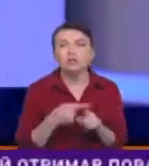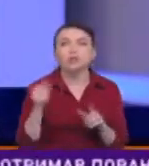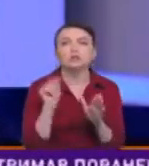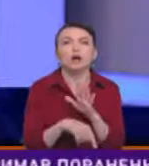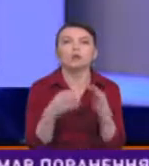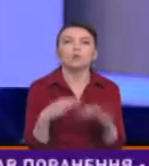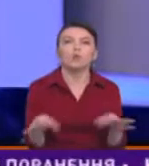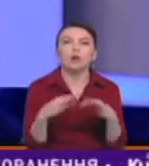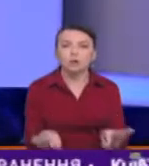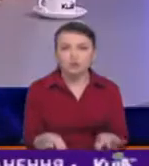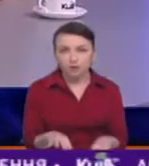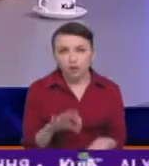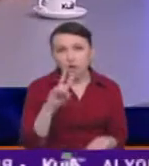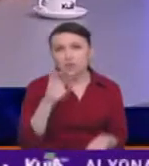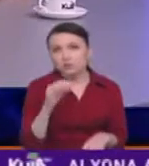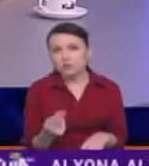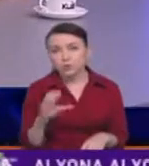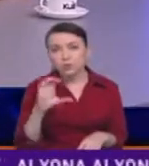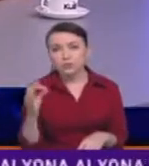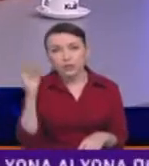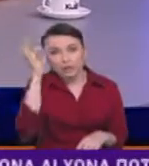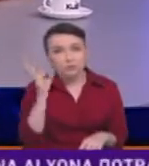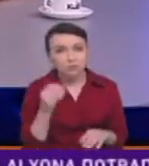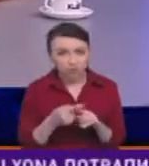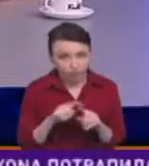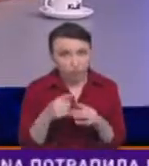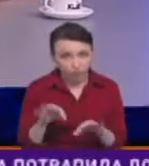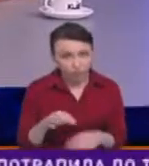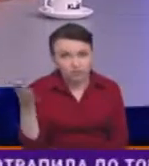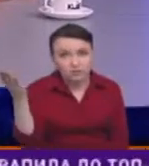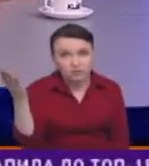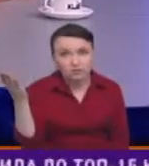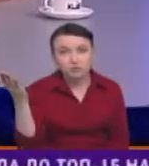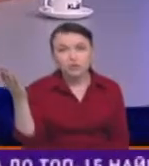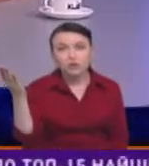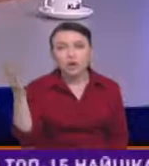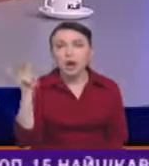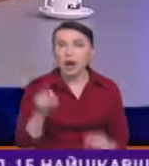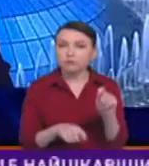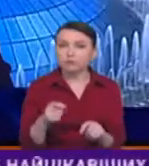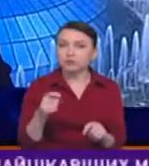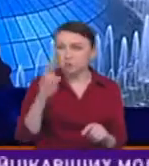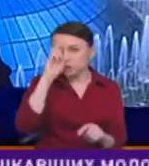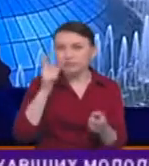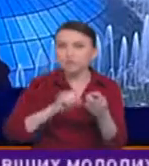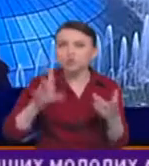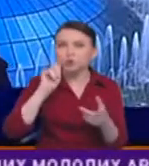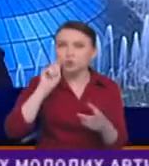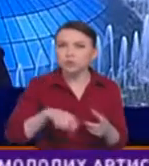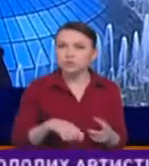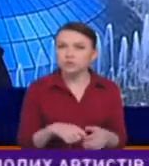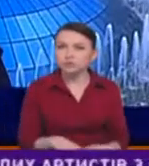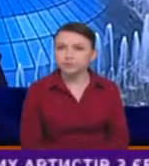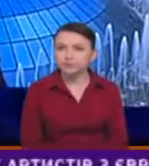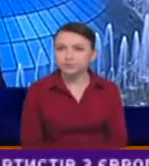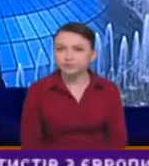демократії. Націонал-соціалістична Німеччина – це ознака демократії. Ну, чекайте, а референдум про державну незалежність України? Ні-ні-ні, я ж чому